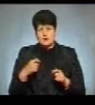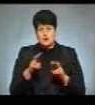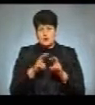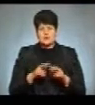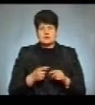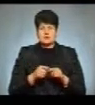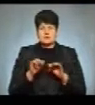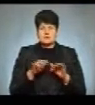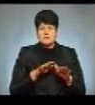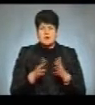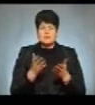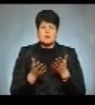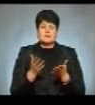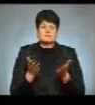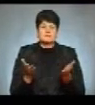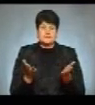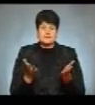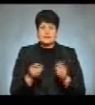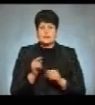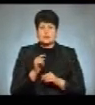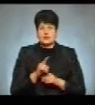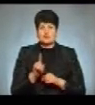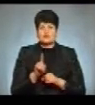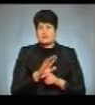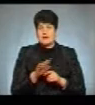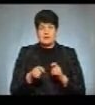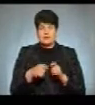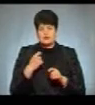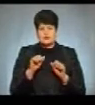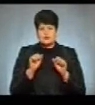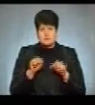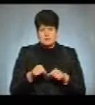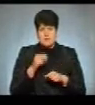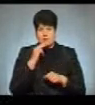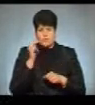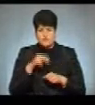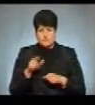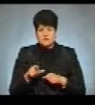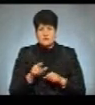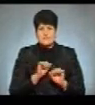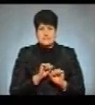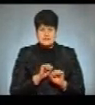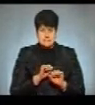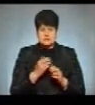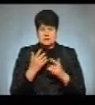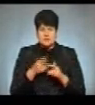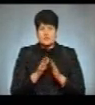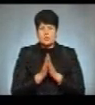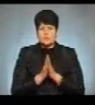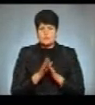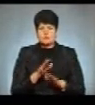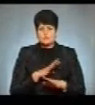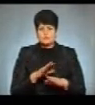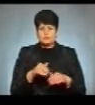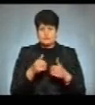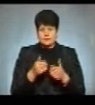даної справи. Однак для того, щоб не порушувати прав обвинувачених на захист, оскільки в клопотанні було